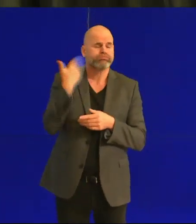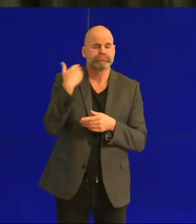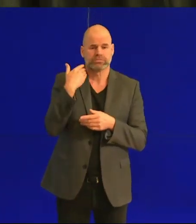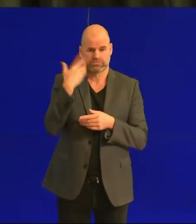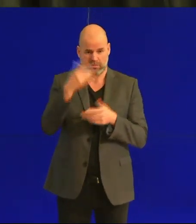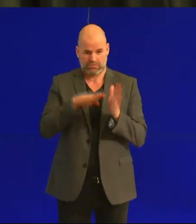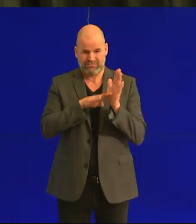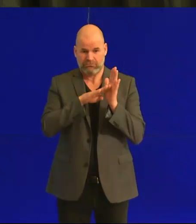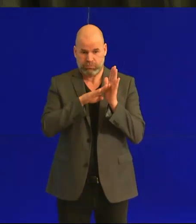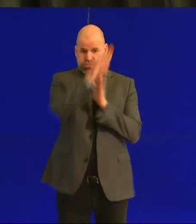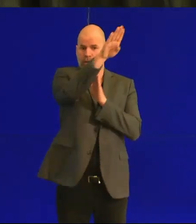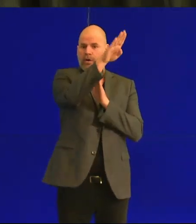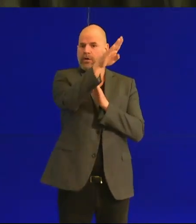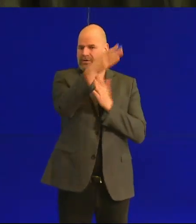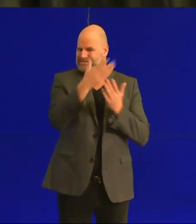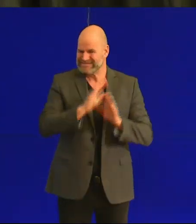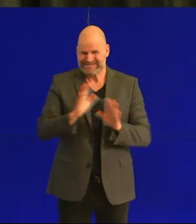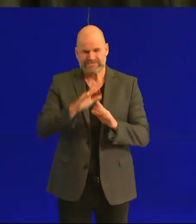cuivre volés